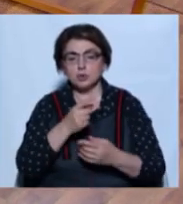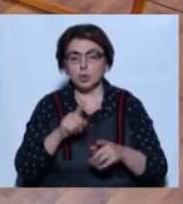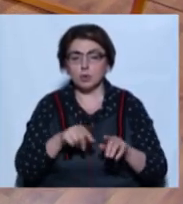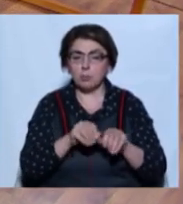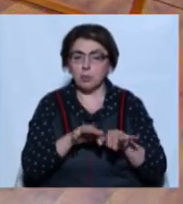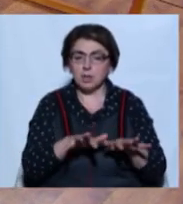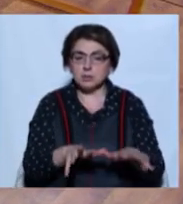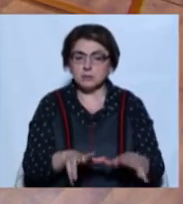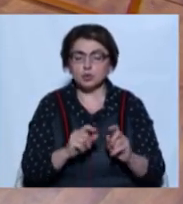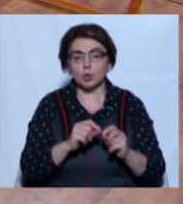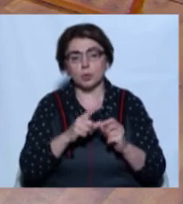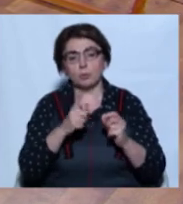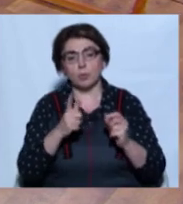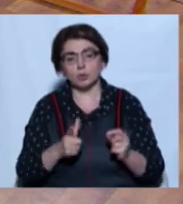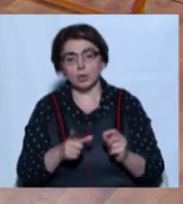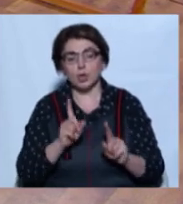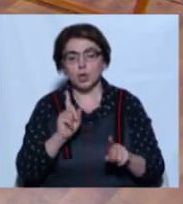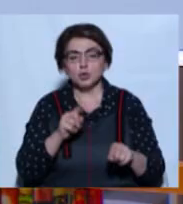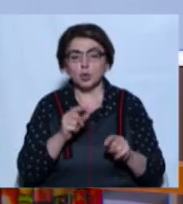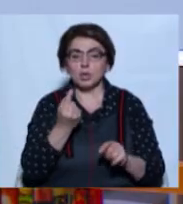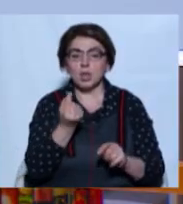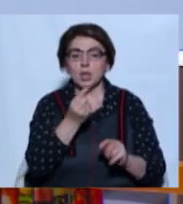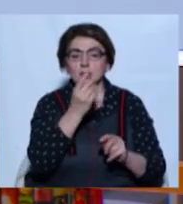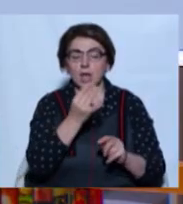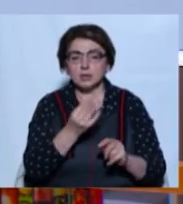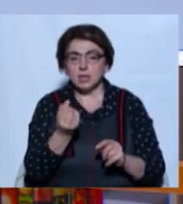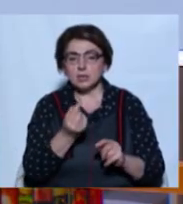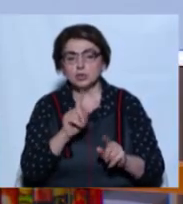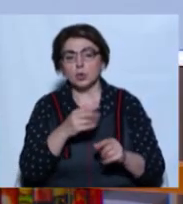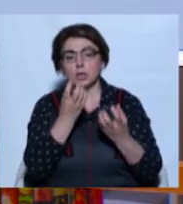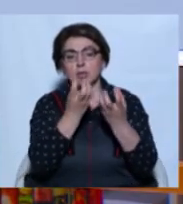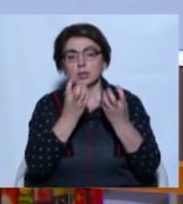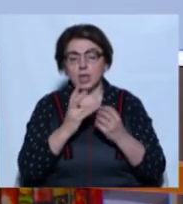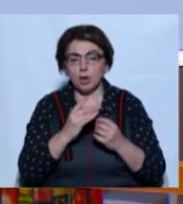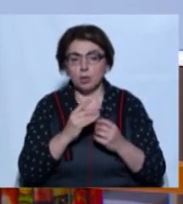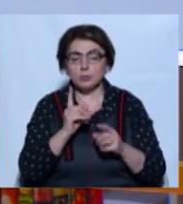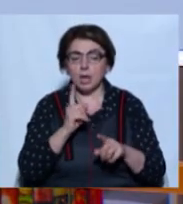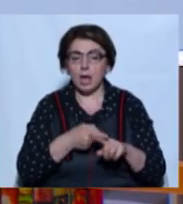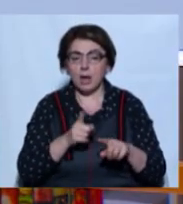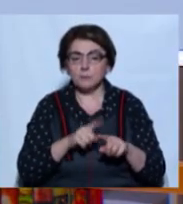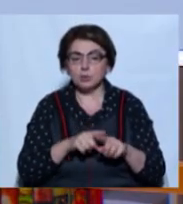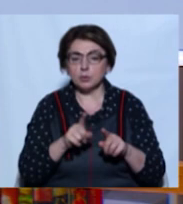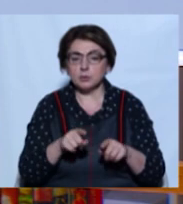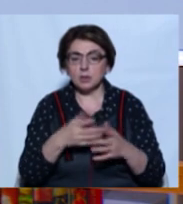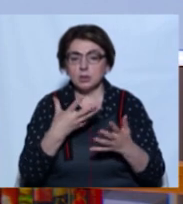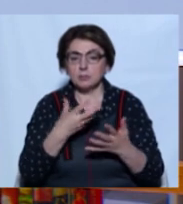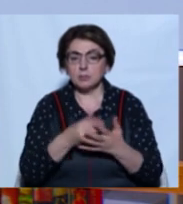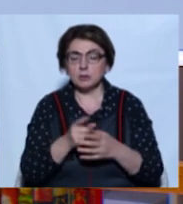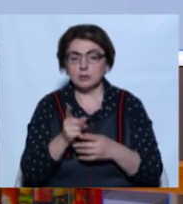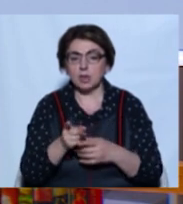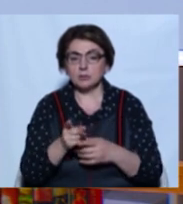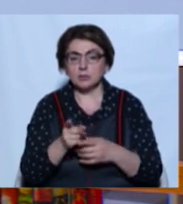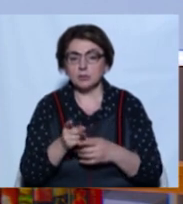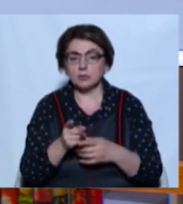ფესვით, ზოგი ფოთლით, ზოგი ნაყოფით, ზოგი თესლით და ასე შემდეგ. ამიტომ, რა თქმა უნდა, მათ